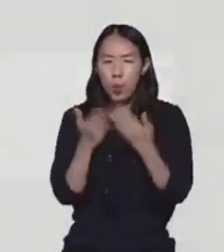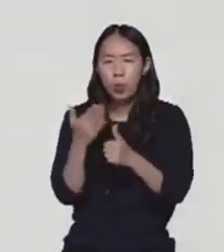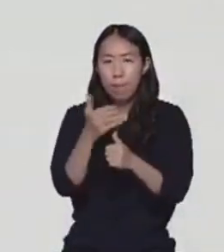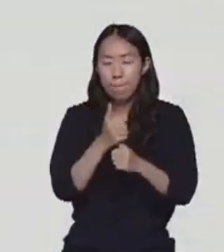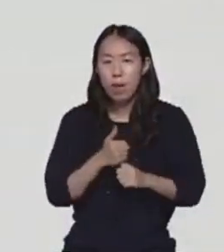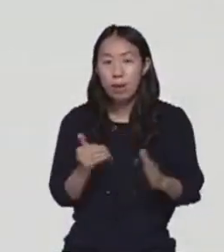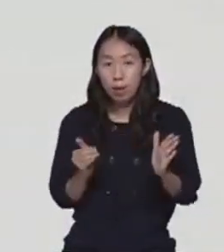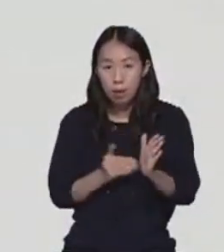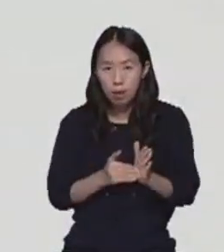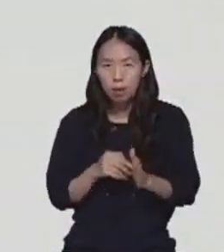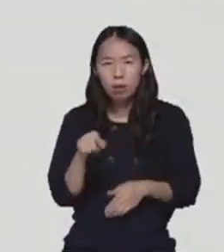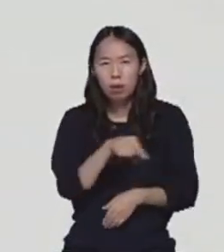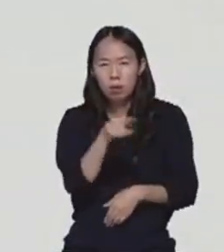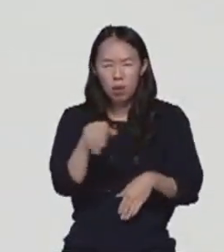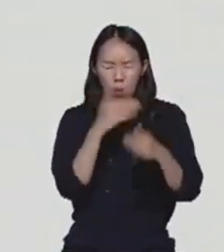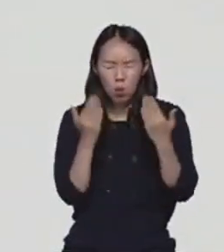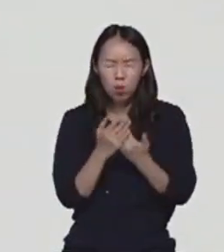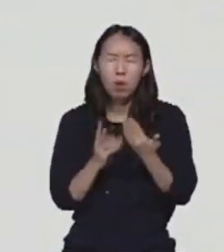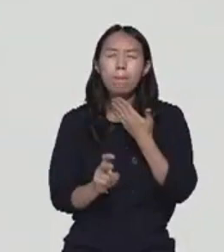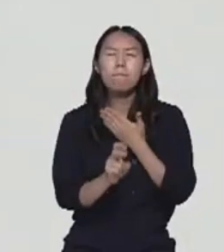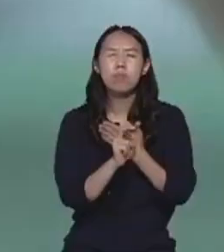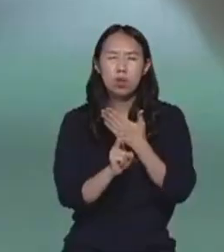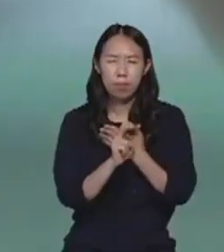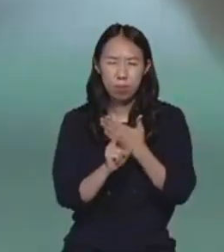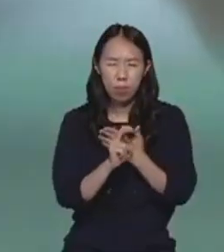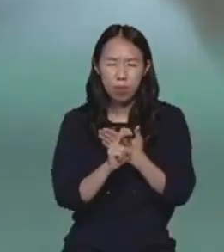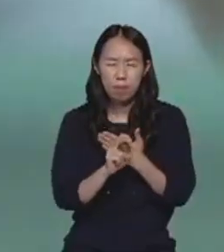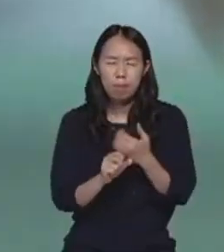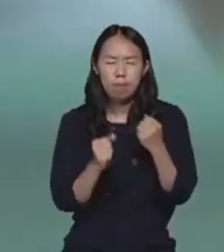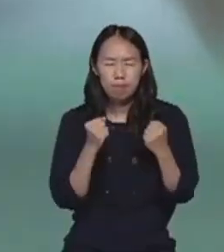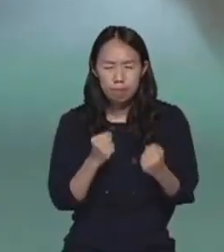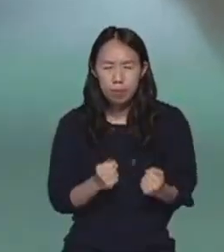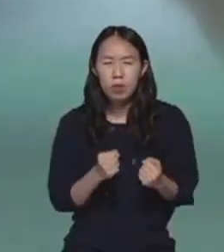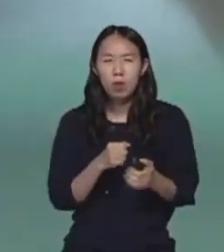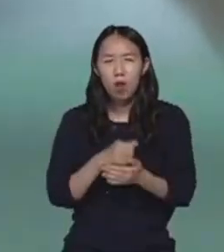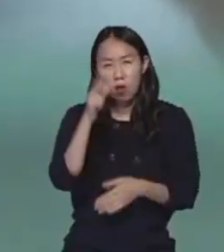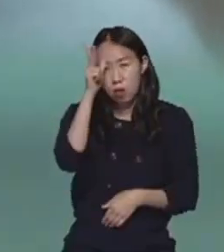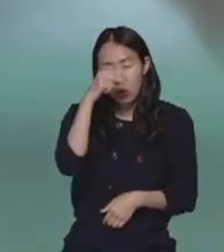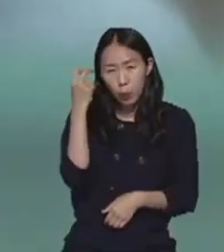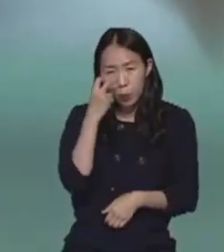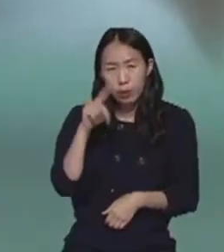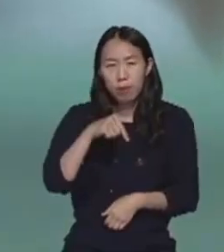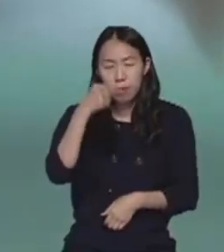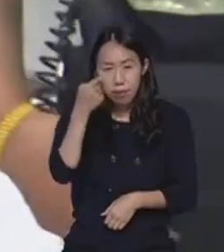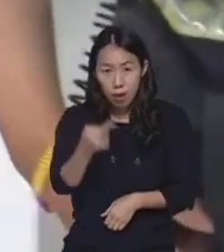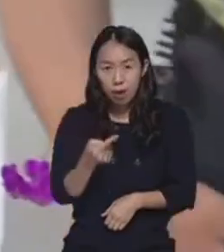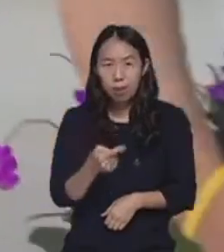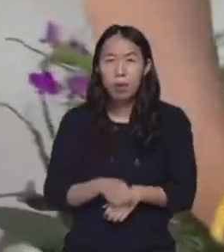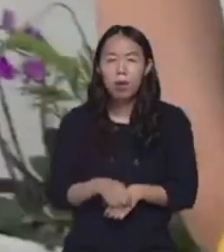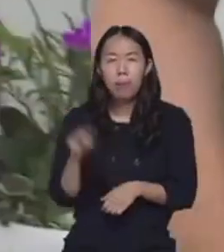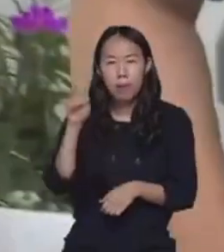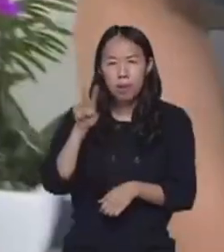확보했습니다. 이들은 모두 불법 체류자로 경찰 조사 후 출입국 관리 사무소의 절차에